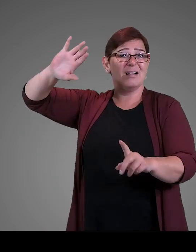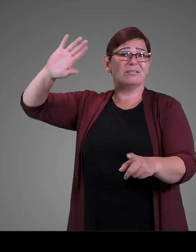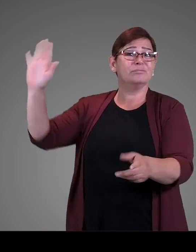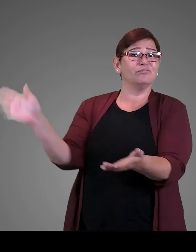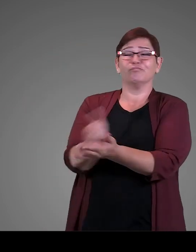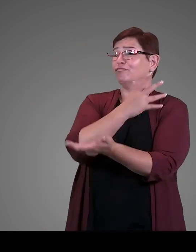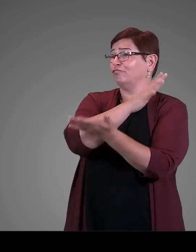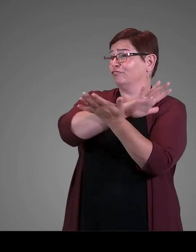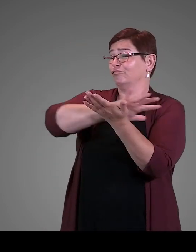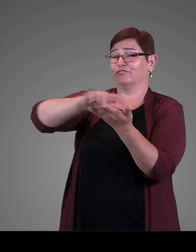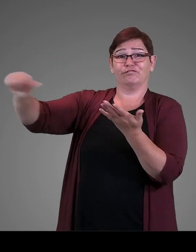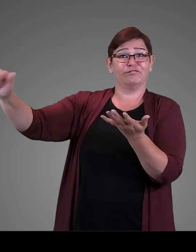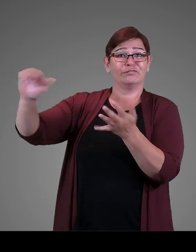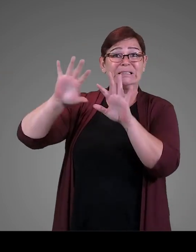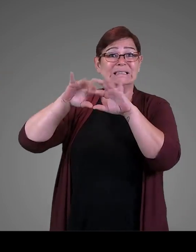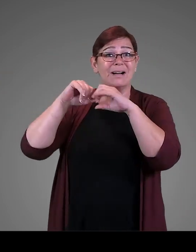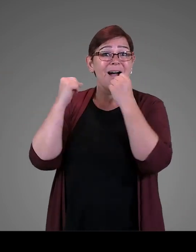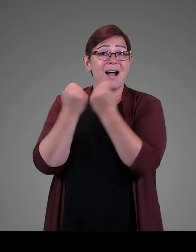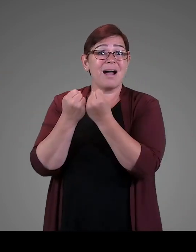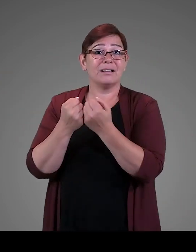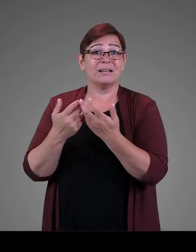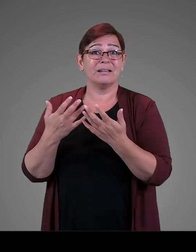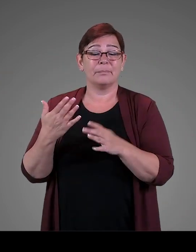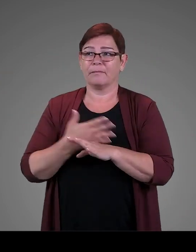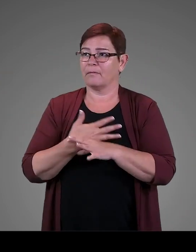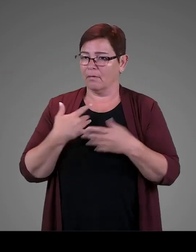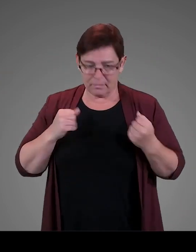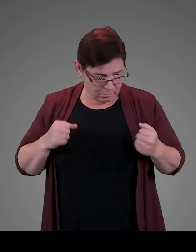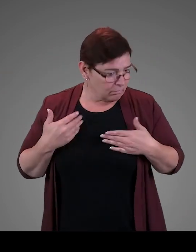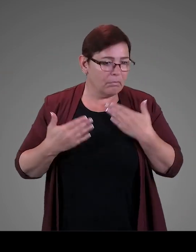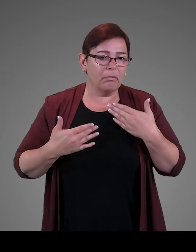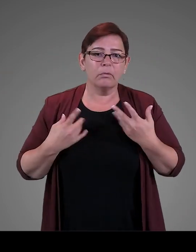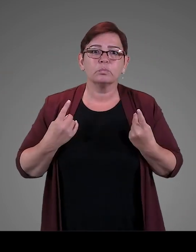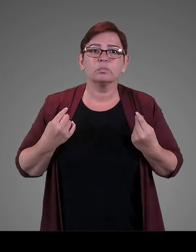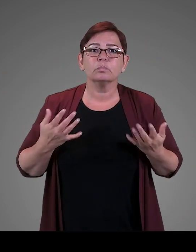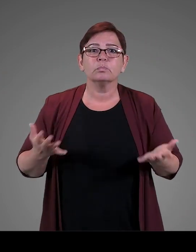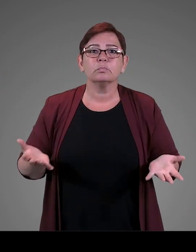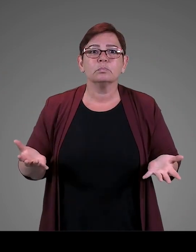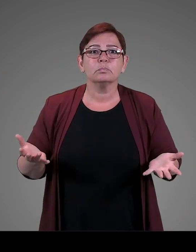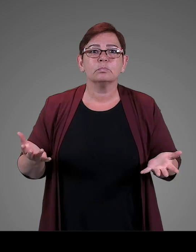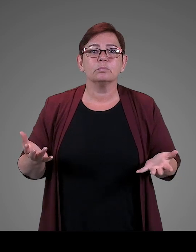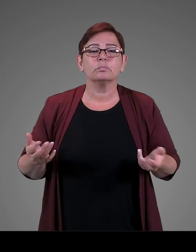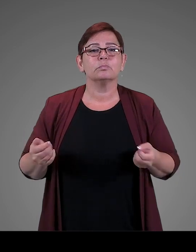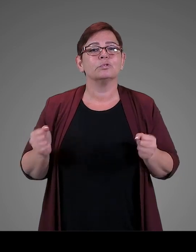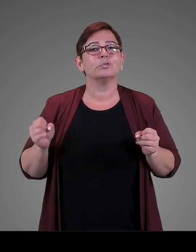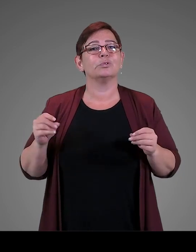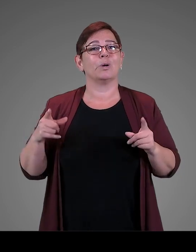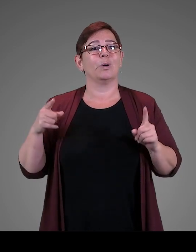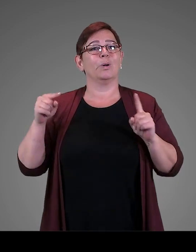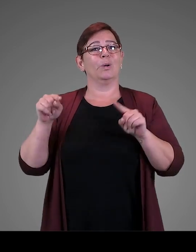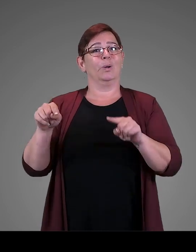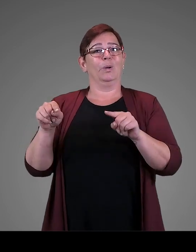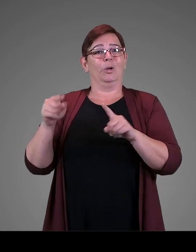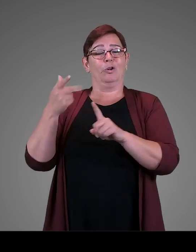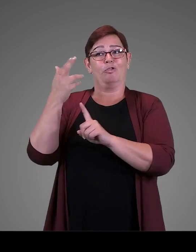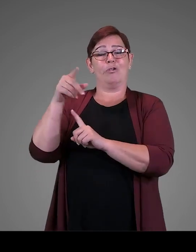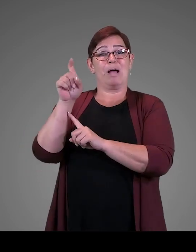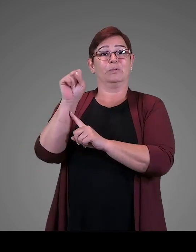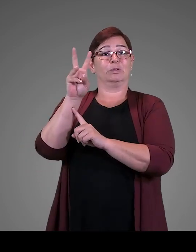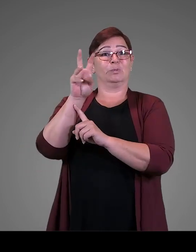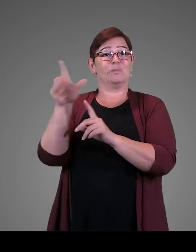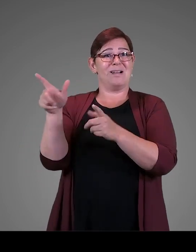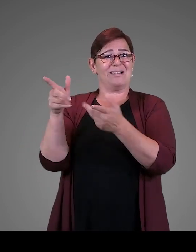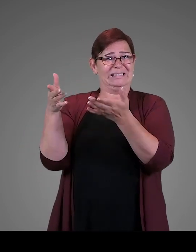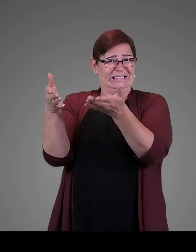des sociétés entières avant même qu'on ait pu faire quoi que ce soit. Alors, je pense que la lame de fond est là, véritablement.